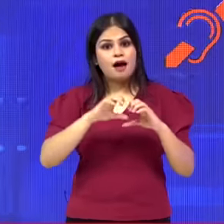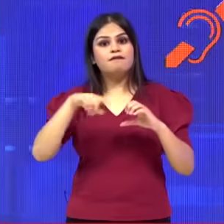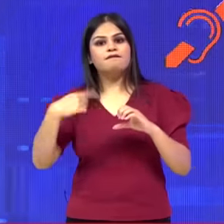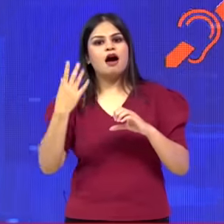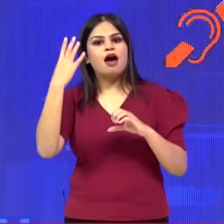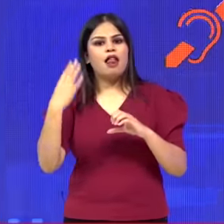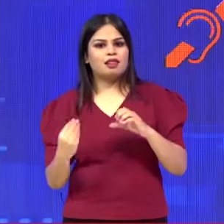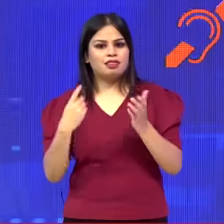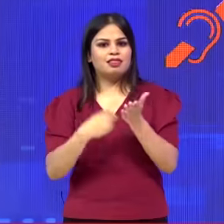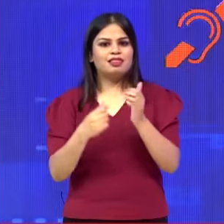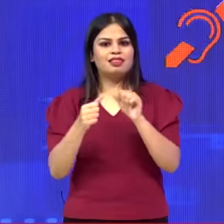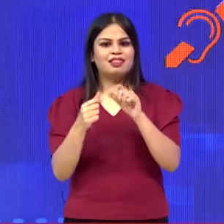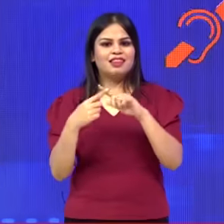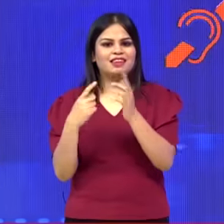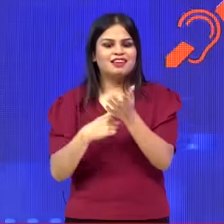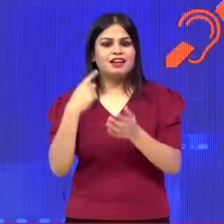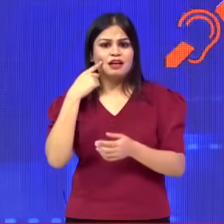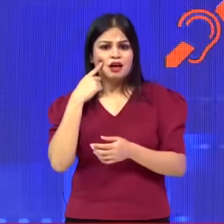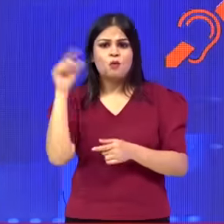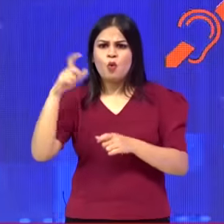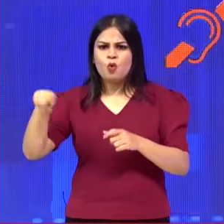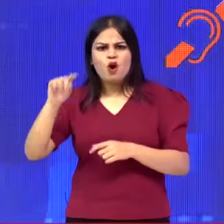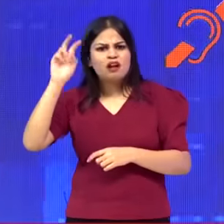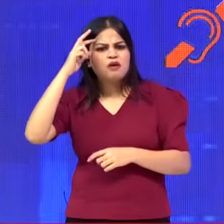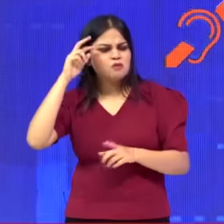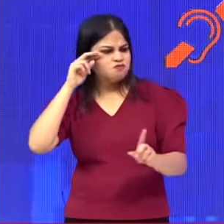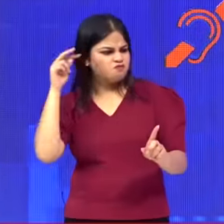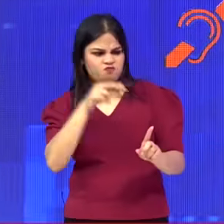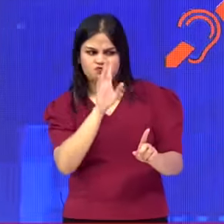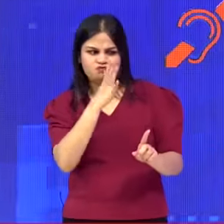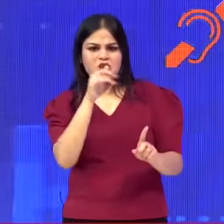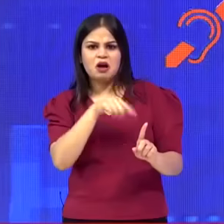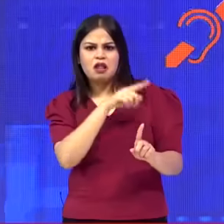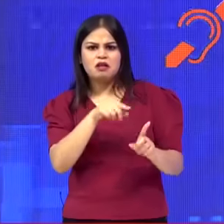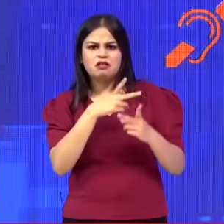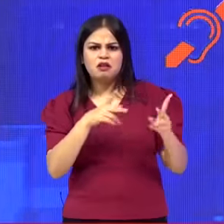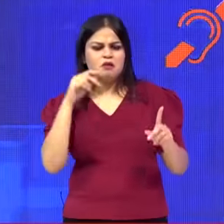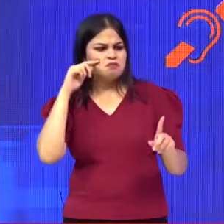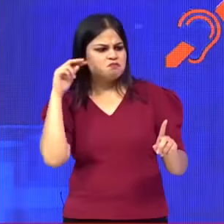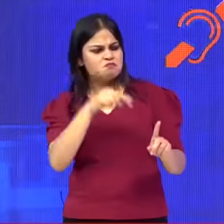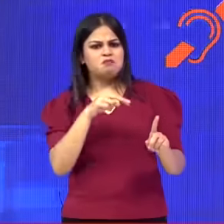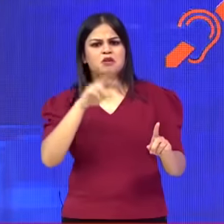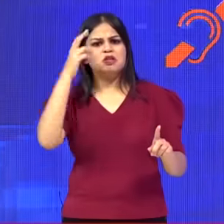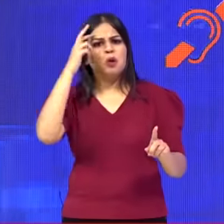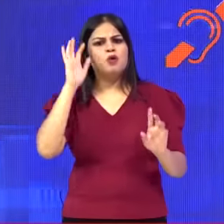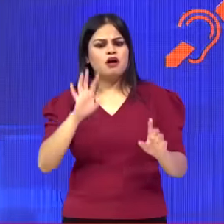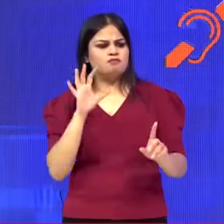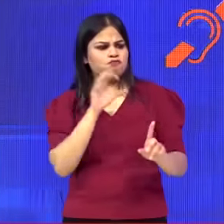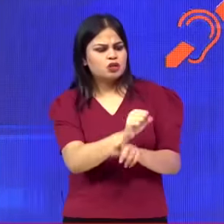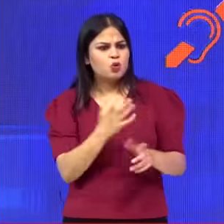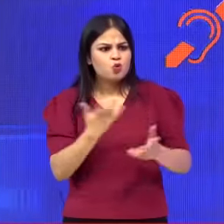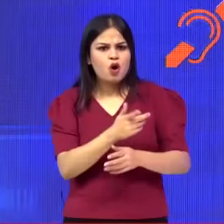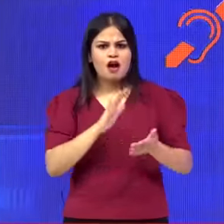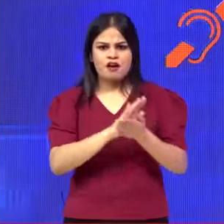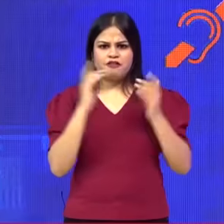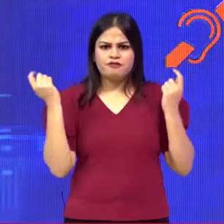लव रात्रि, वो टाइटल था, दे हैड नो ऑब्जेक्शन ऑन दैट, so they said also why they had an objection, because you know it's a festival, you know